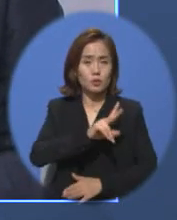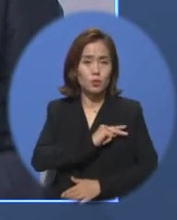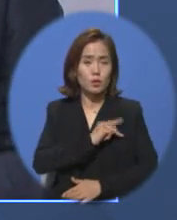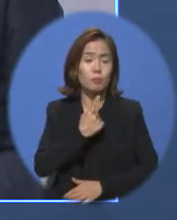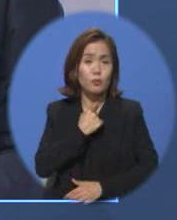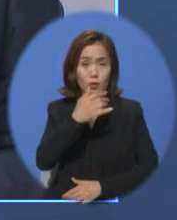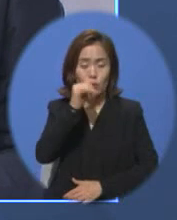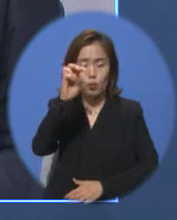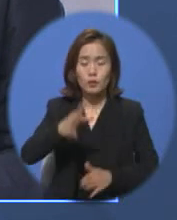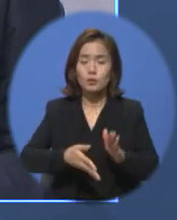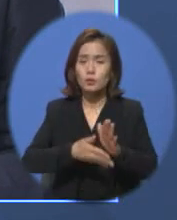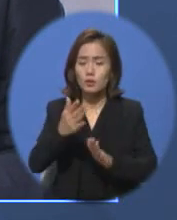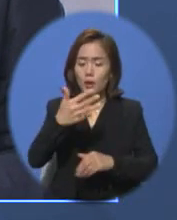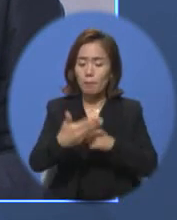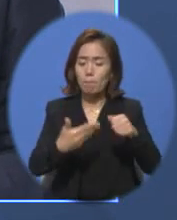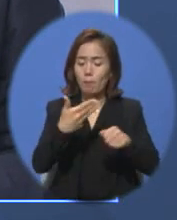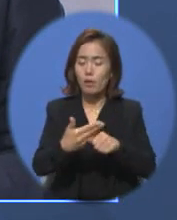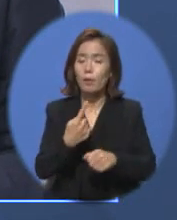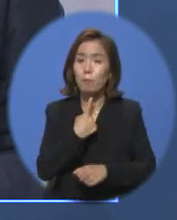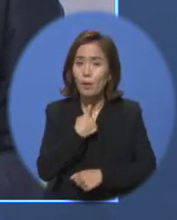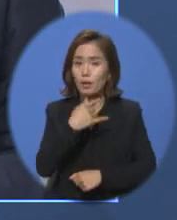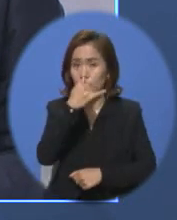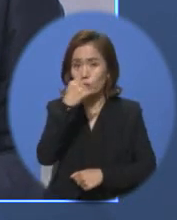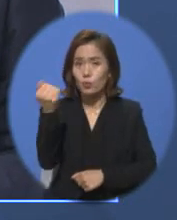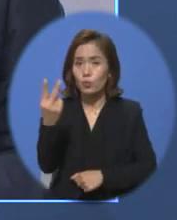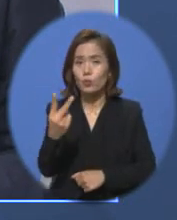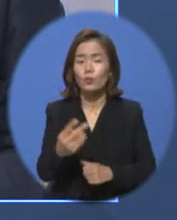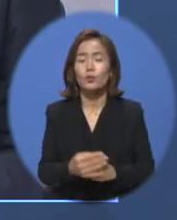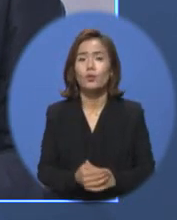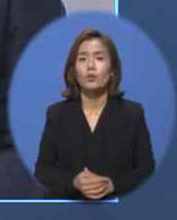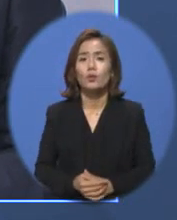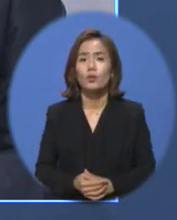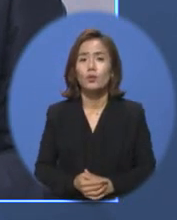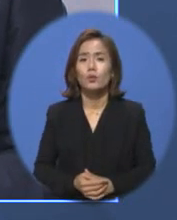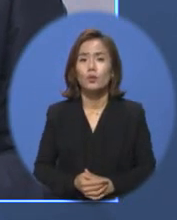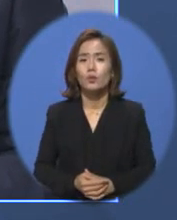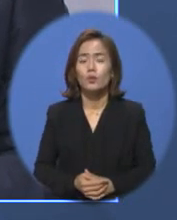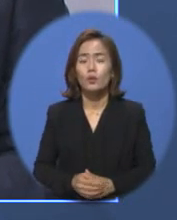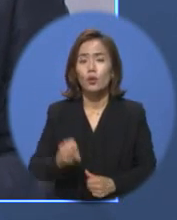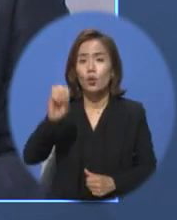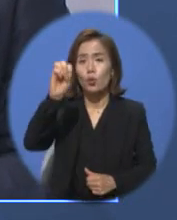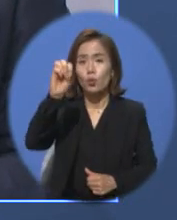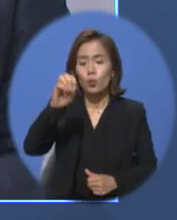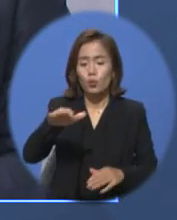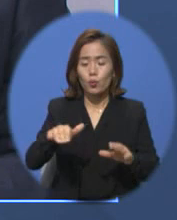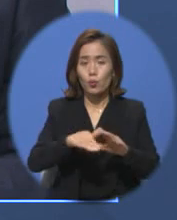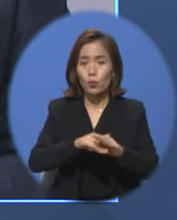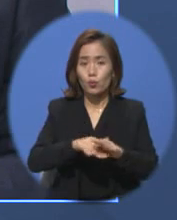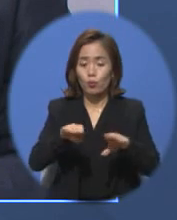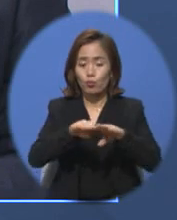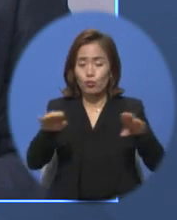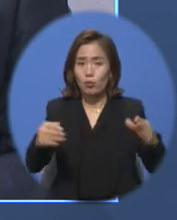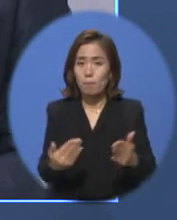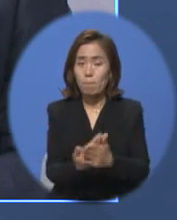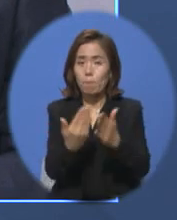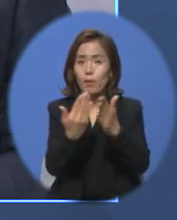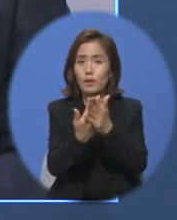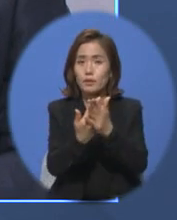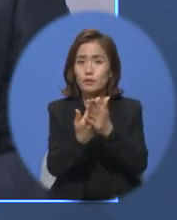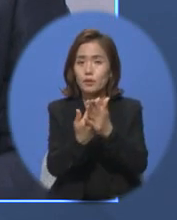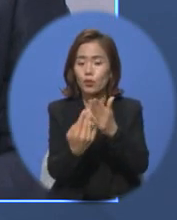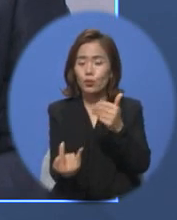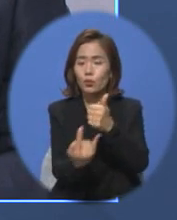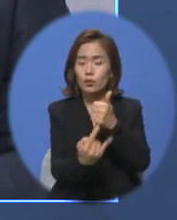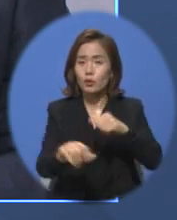의원으로8년간재직했고, 대통령직속 국가균형발전위원회에서근무했기때문에 원천징수방식으로세금이납부됩니다.